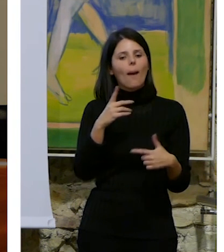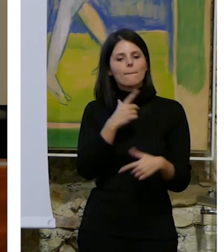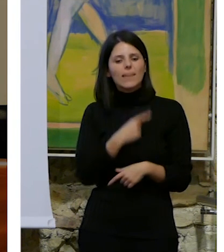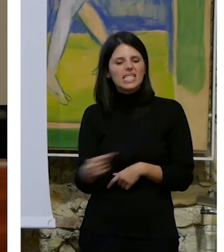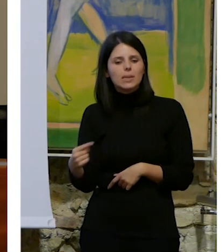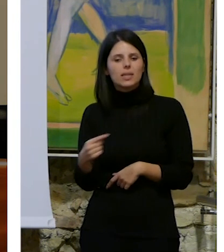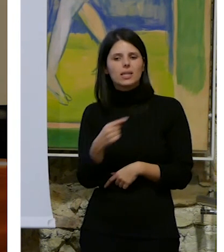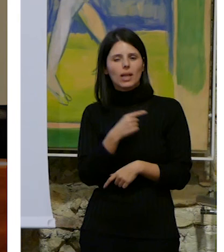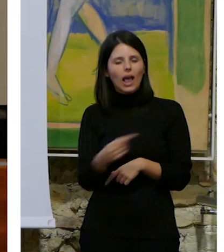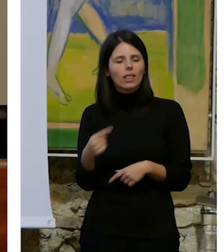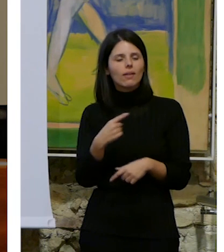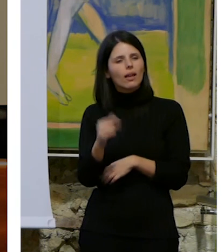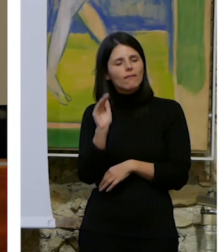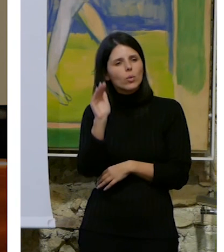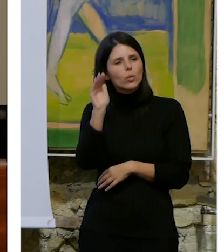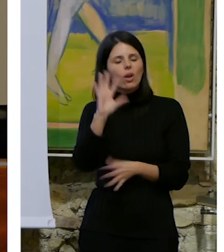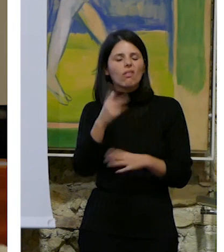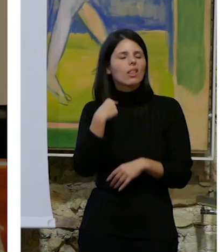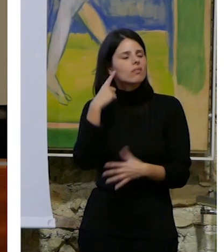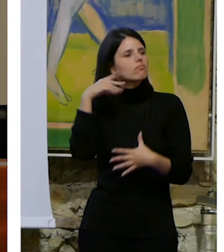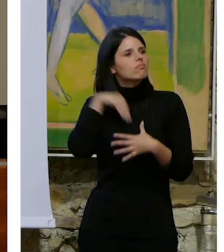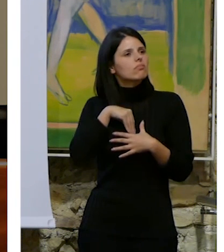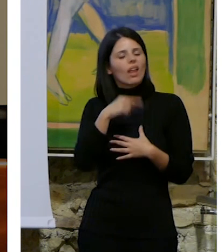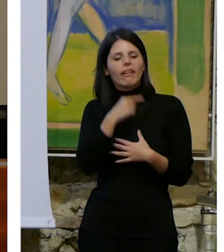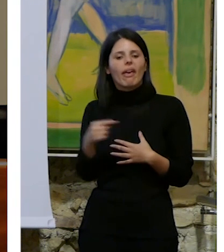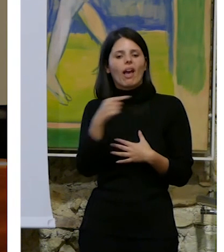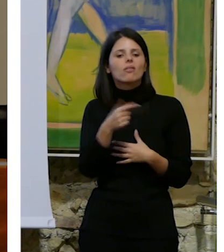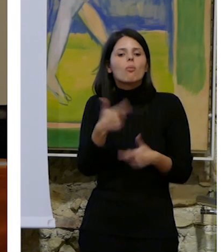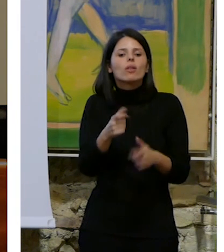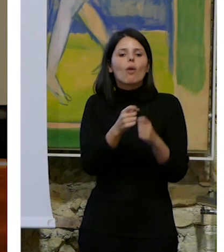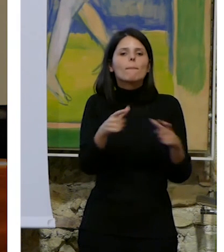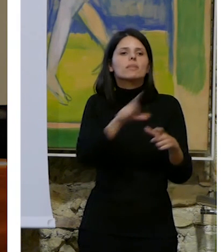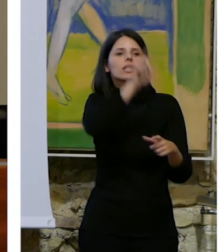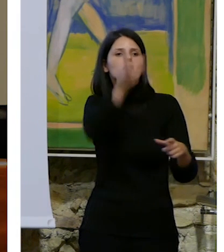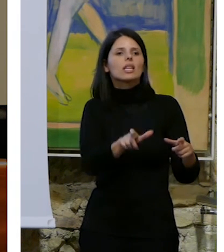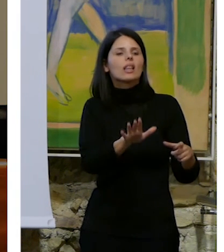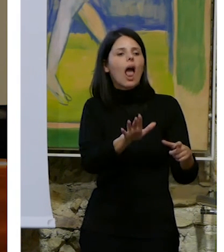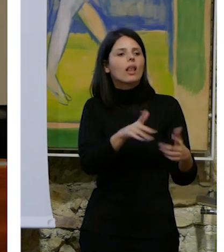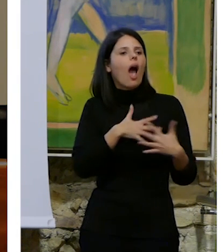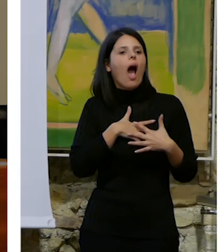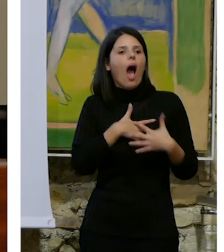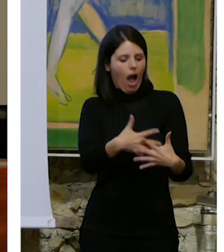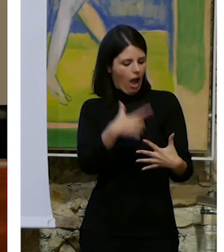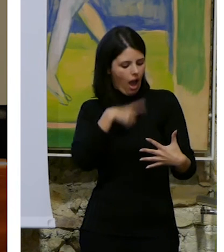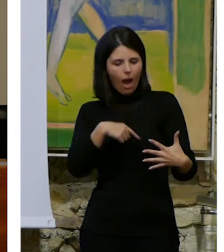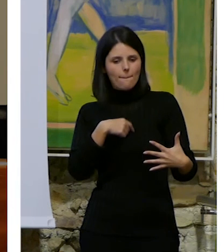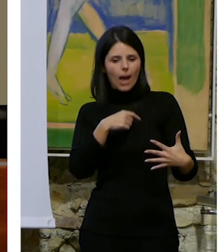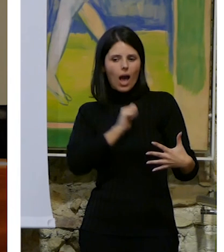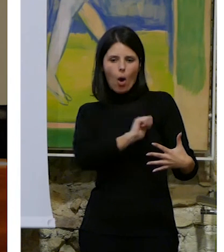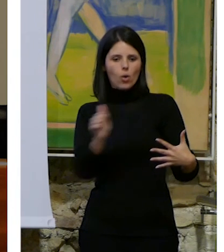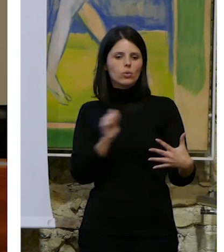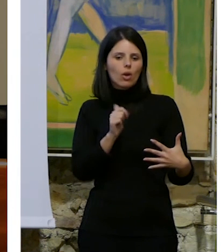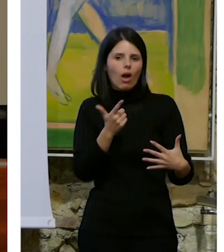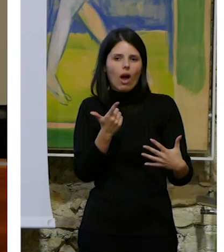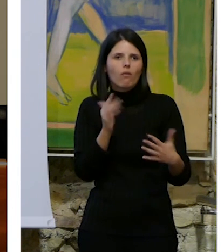futuro, io mi sento pessimista, perché dico: un paese che non ama se stesso non va da nessuna parte.